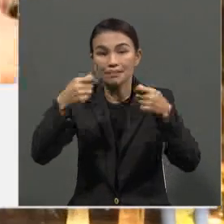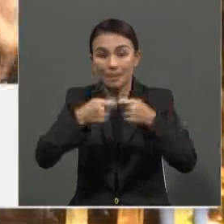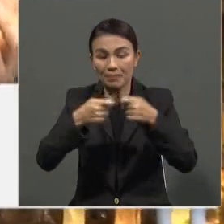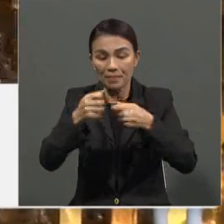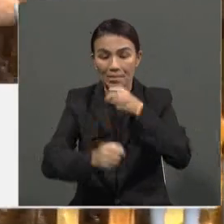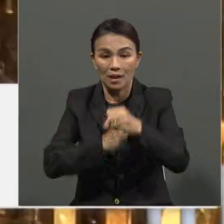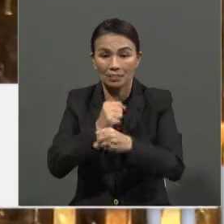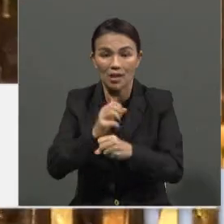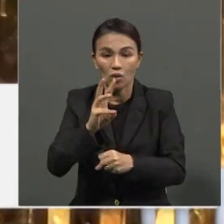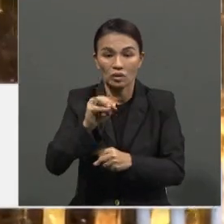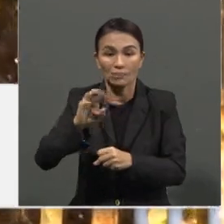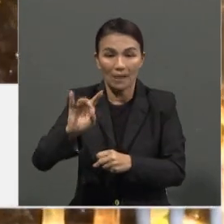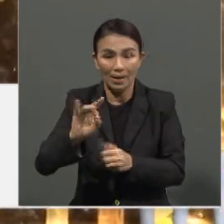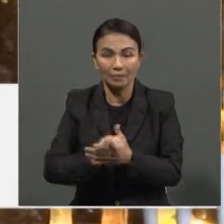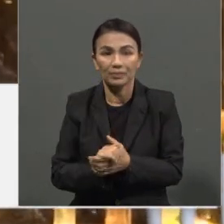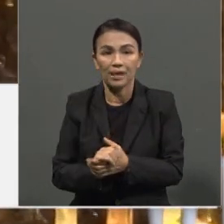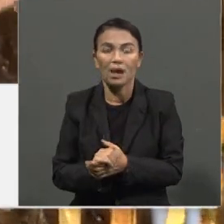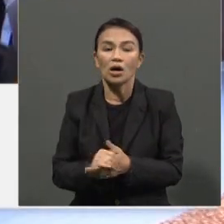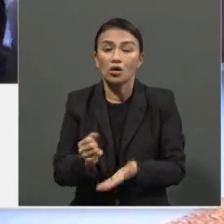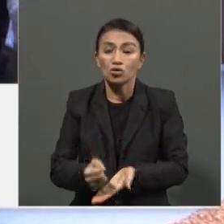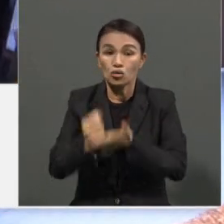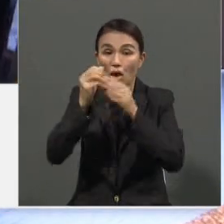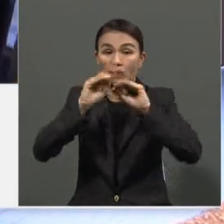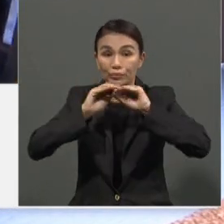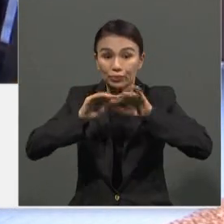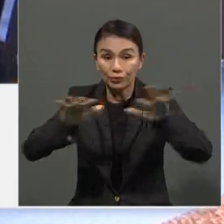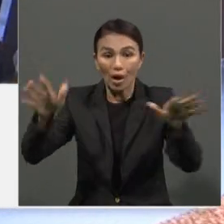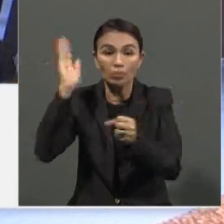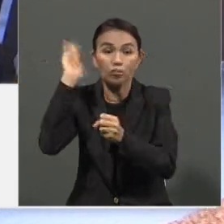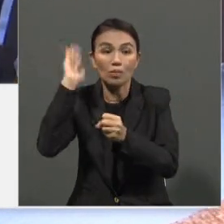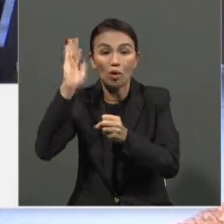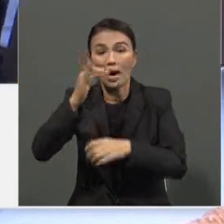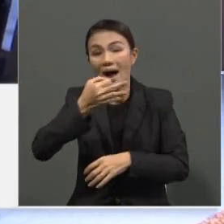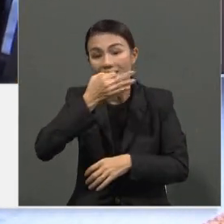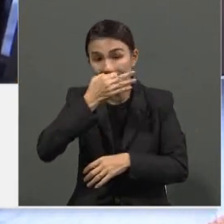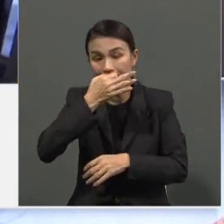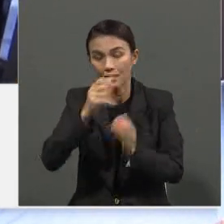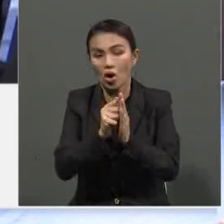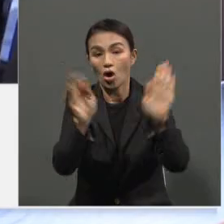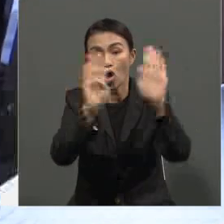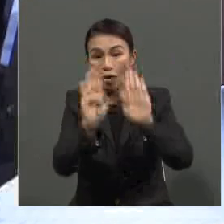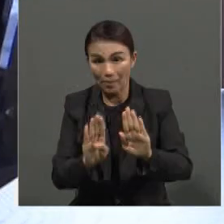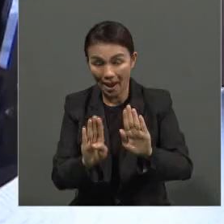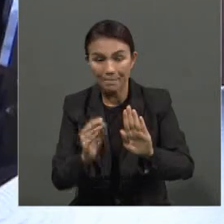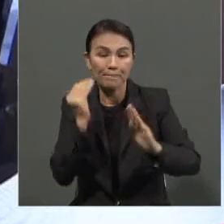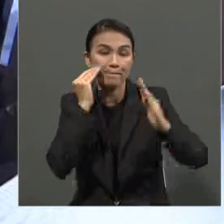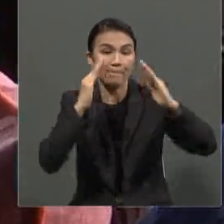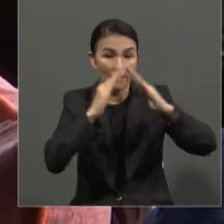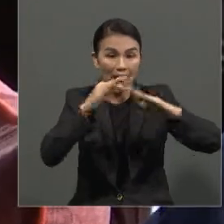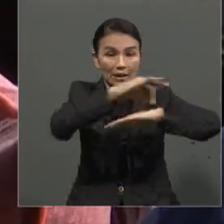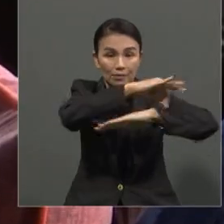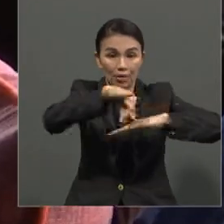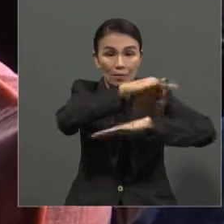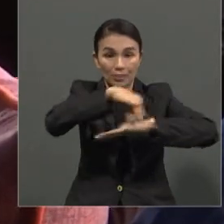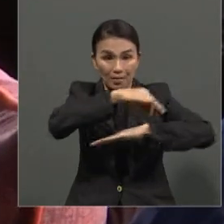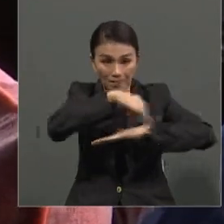ี่บอกว่าเป็เวทีทจะใช้ในการเผยแร่และประชาสัมพันธ์ผลงานทางวิชาชีพสถาปันิกรรมและกจกรรมของสมาคมรวม